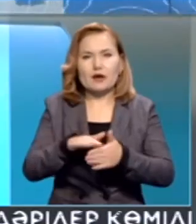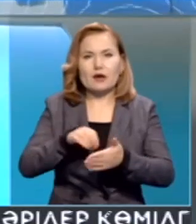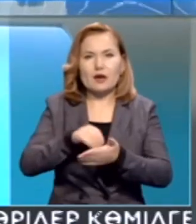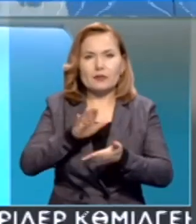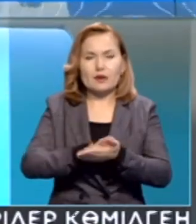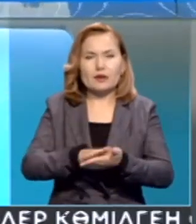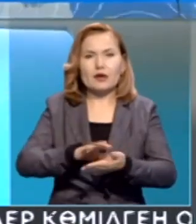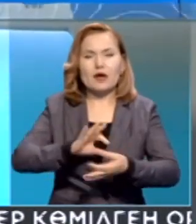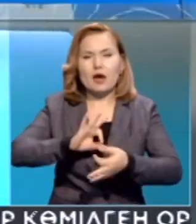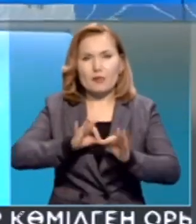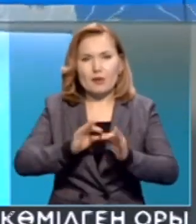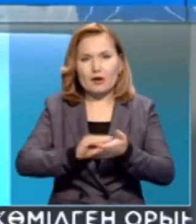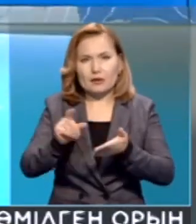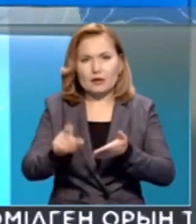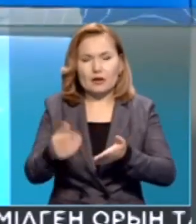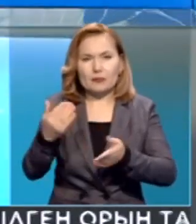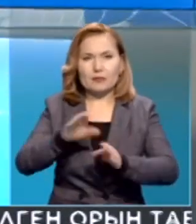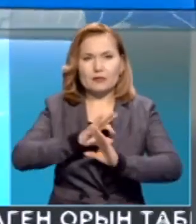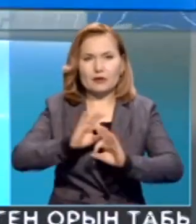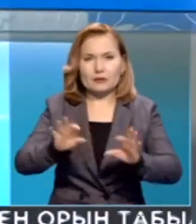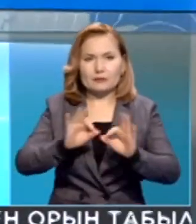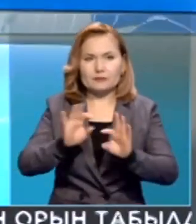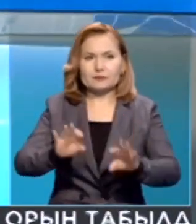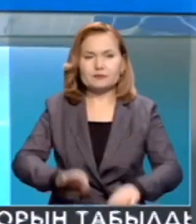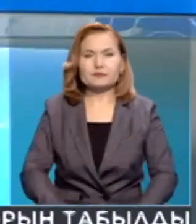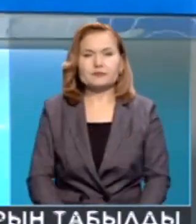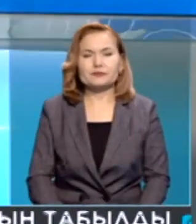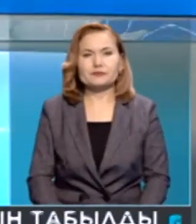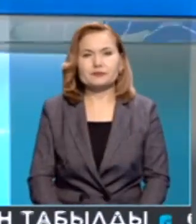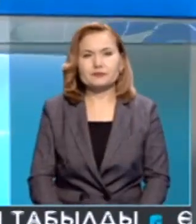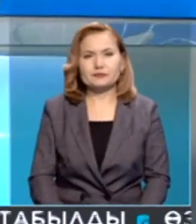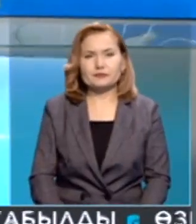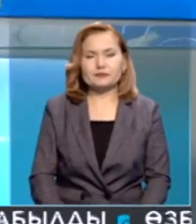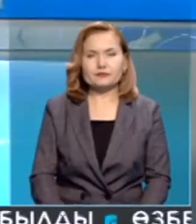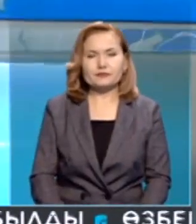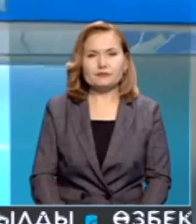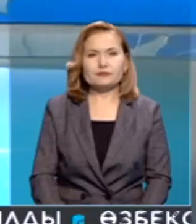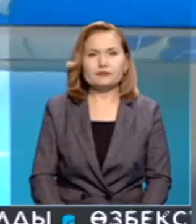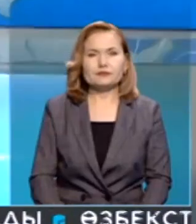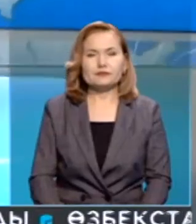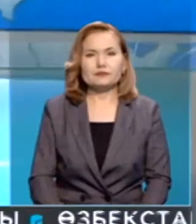тіркелген еді. Толырақ Қонаевтан әріптесім Фариза Мұсағызы тарқатады.